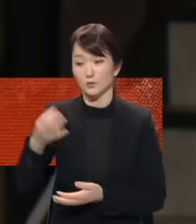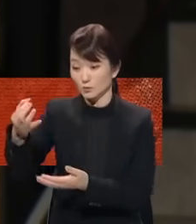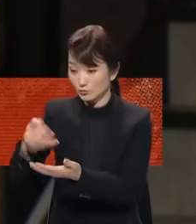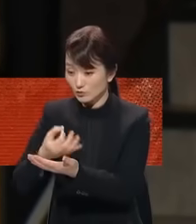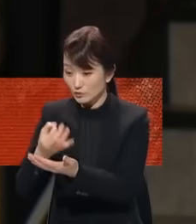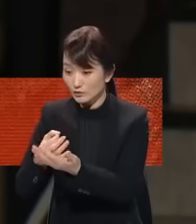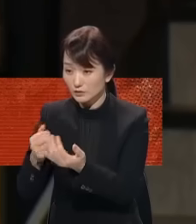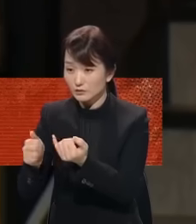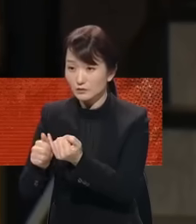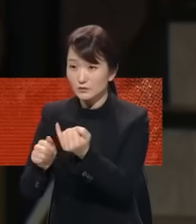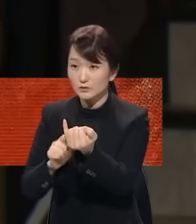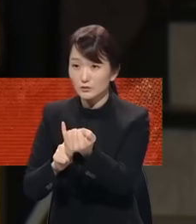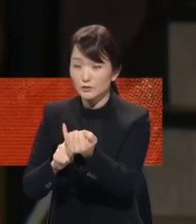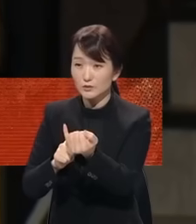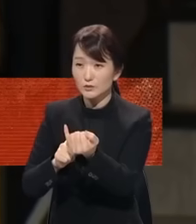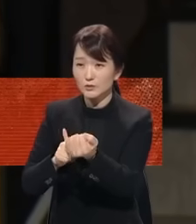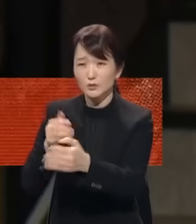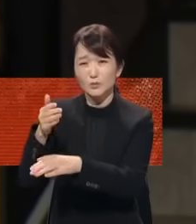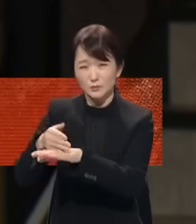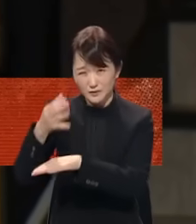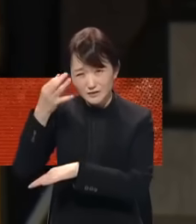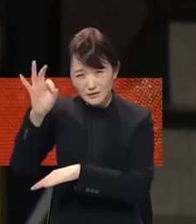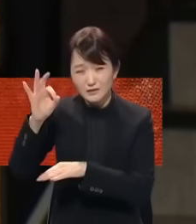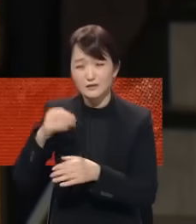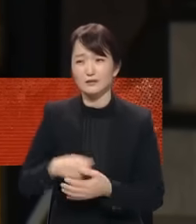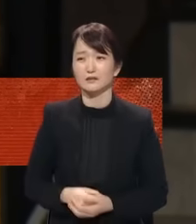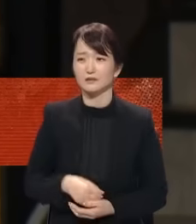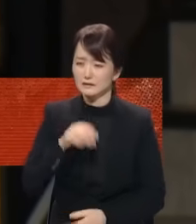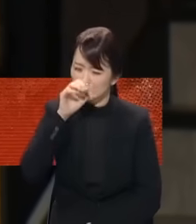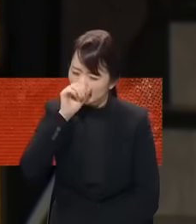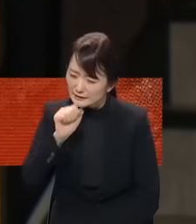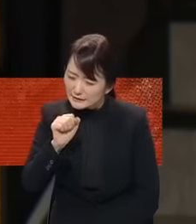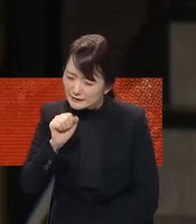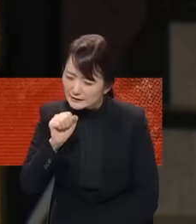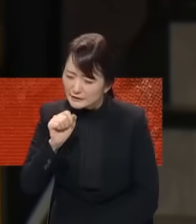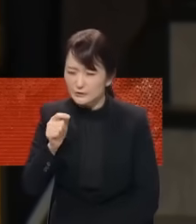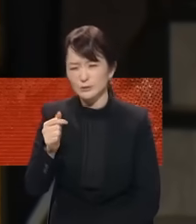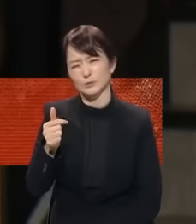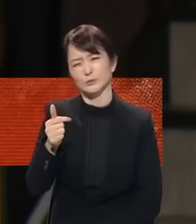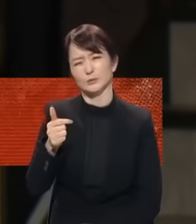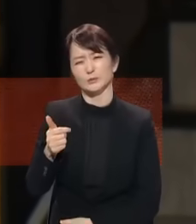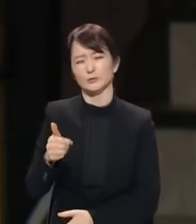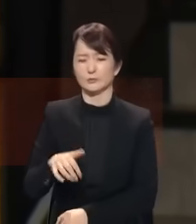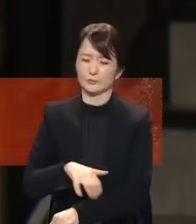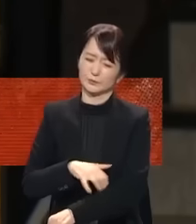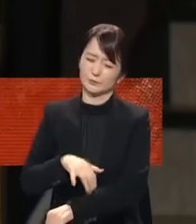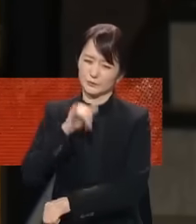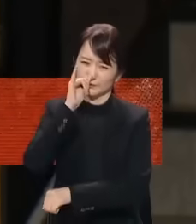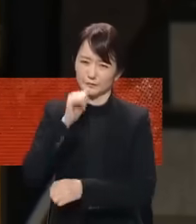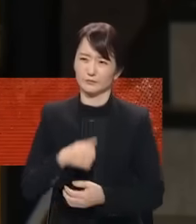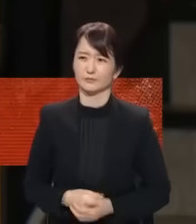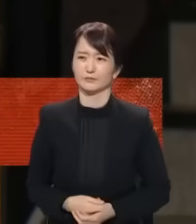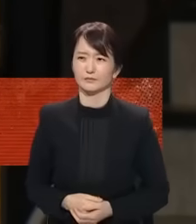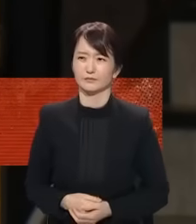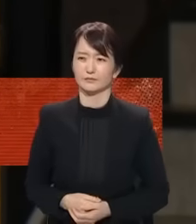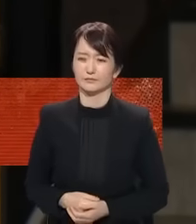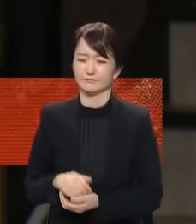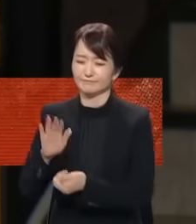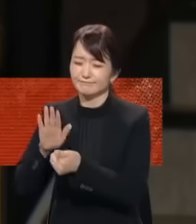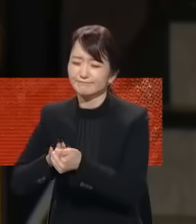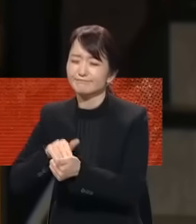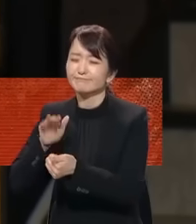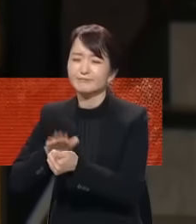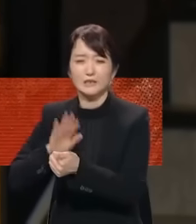며느리는 이제 뭐 고맙고 인정하고 좋으면서도 사실 불편함도 있는 거죠. 아유 제대로 이제 뭐 나긋나긋하게 하는 건